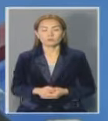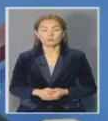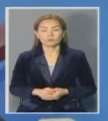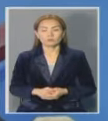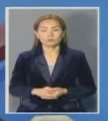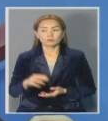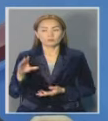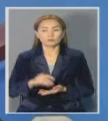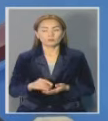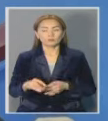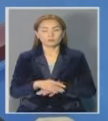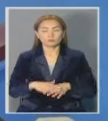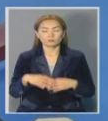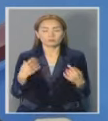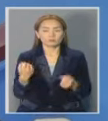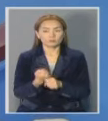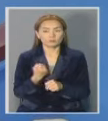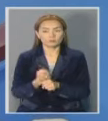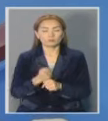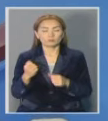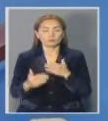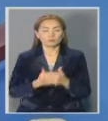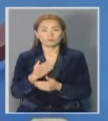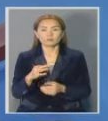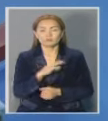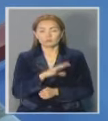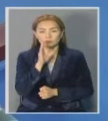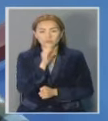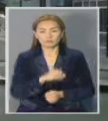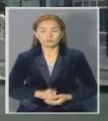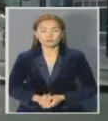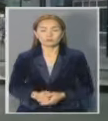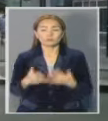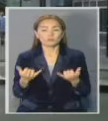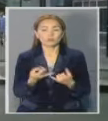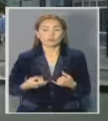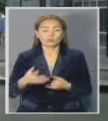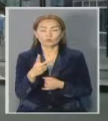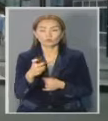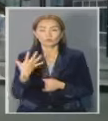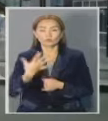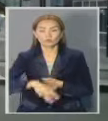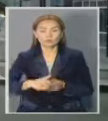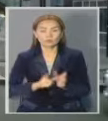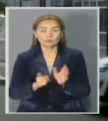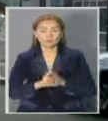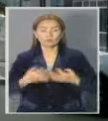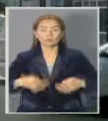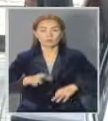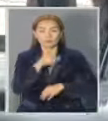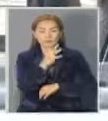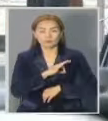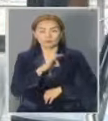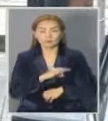экономикалық жағдайын еліміздің көтеруге, дамытуға осындай үлес қосылып жатыр. Бүгінде өңірде 150-ге жуық зейнеткер бос уақытын